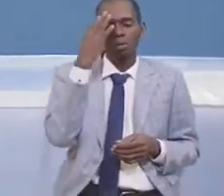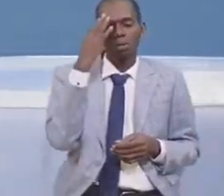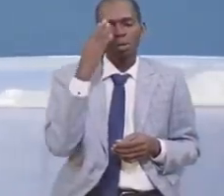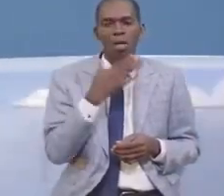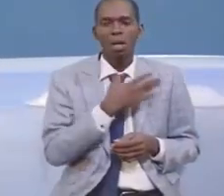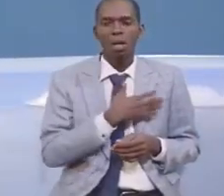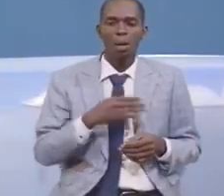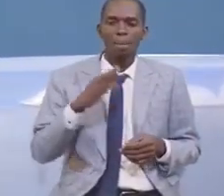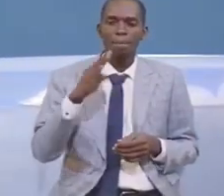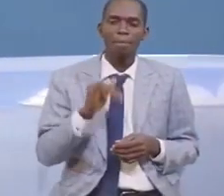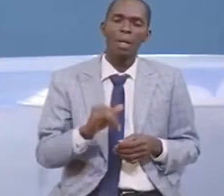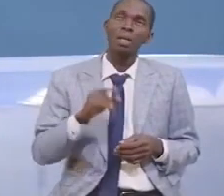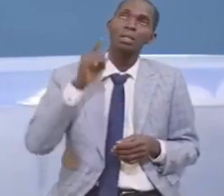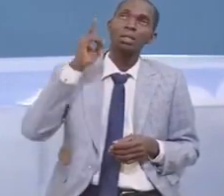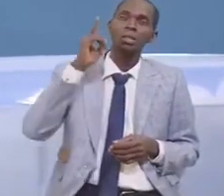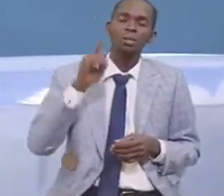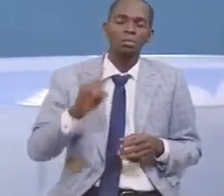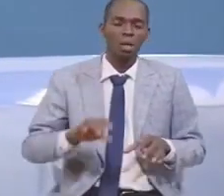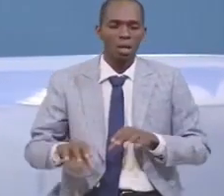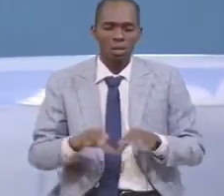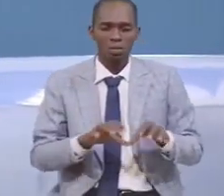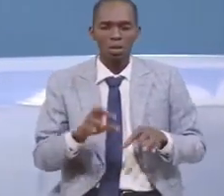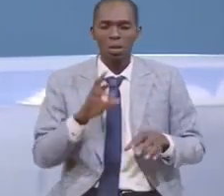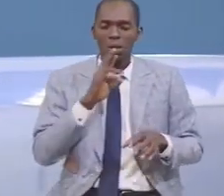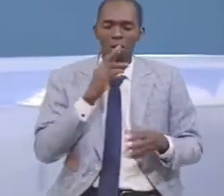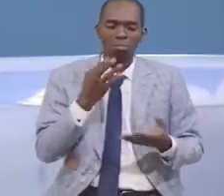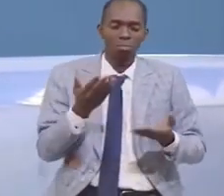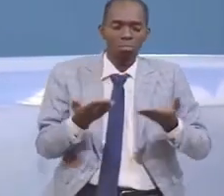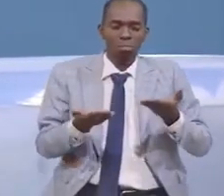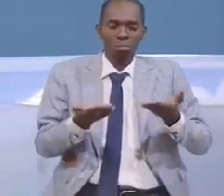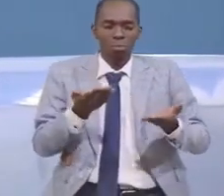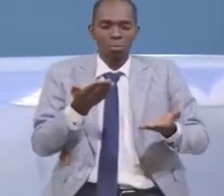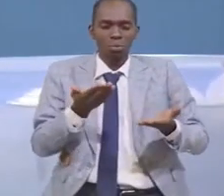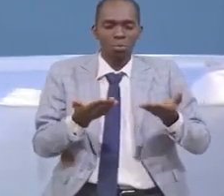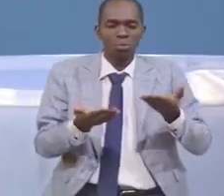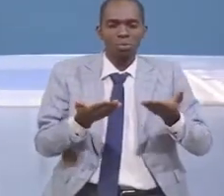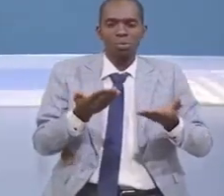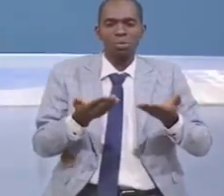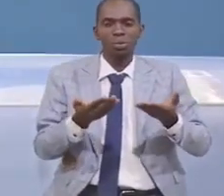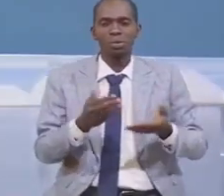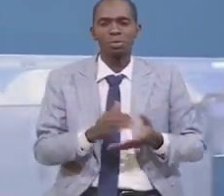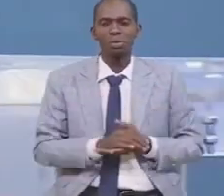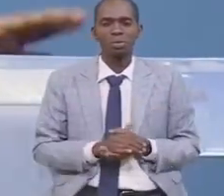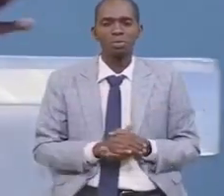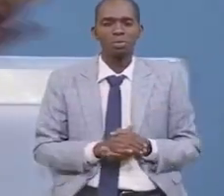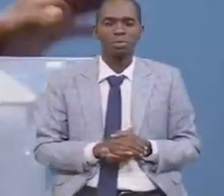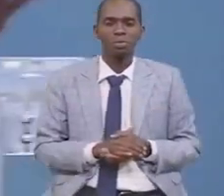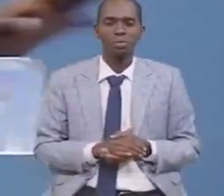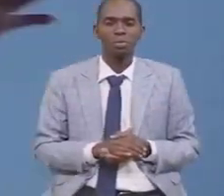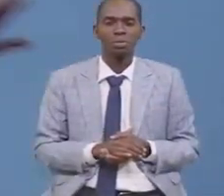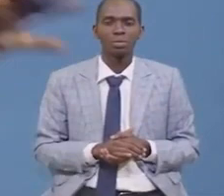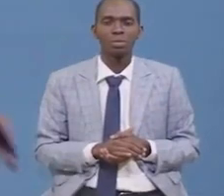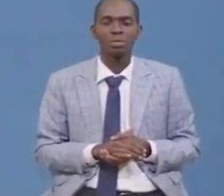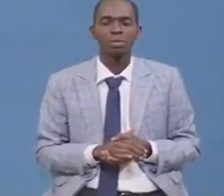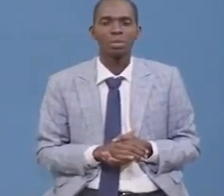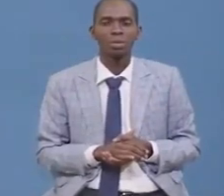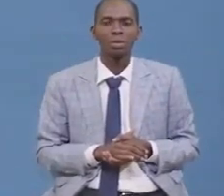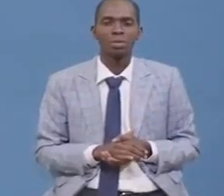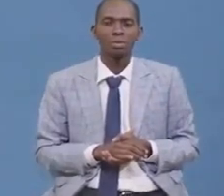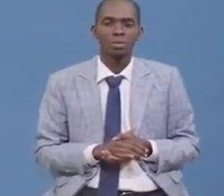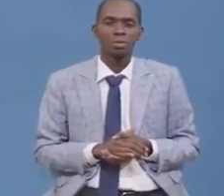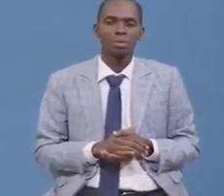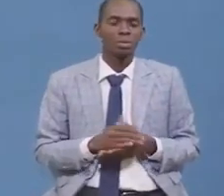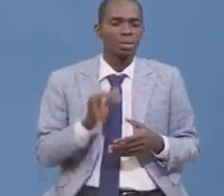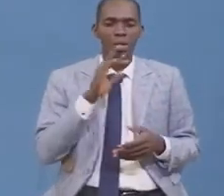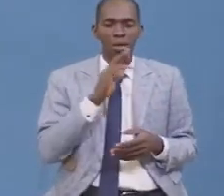him actions are weighed. ఆయన ద్వారా మన చర్యలన్నీ కూడా తూకము వేయబడతాయి. They are weighed in the balance